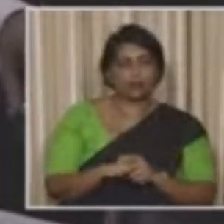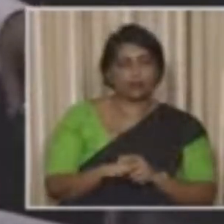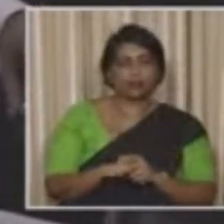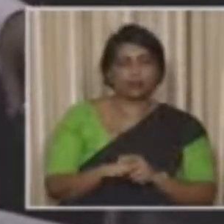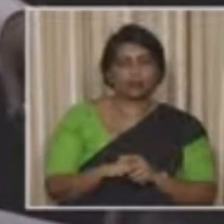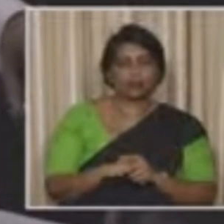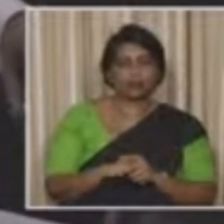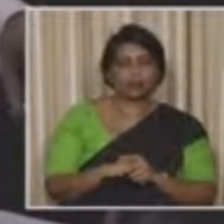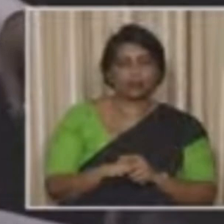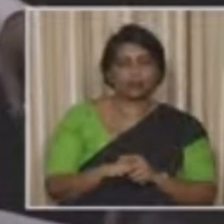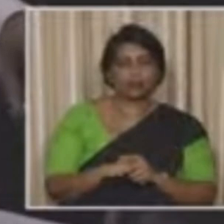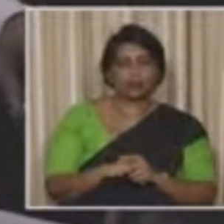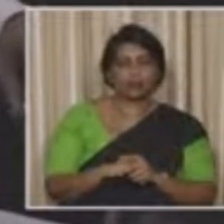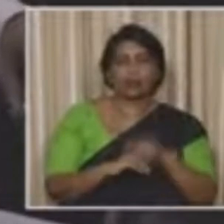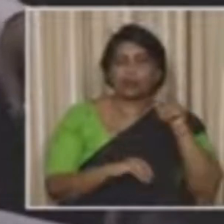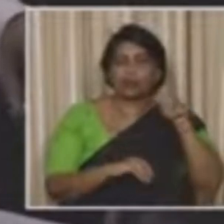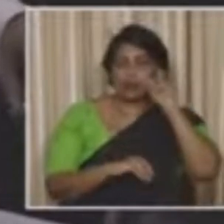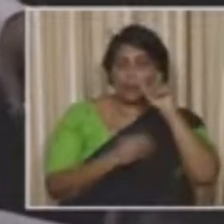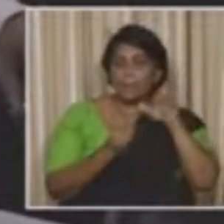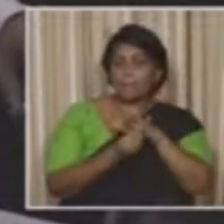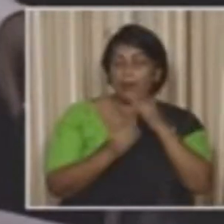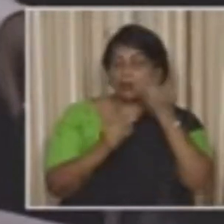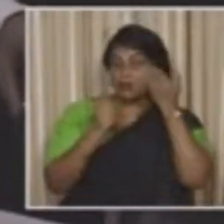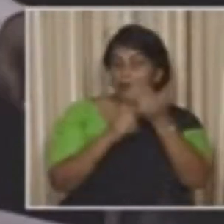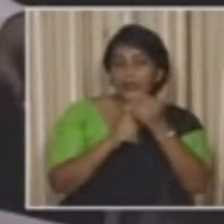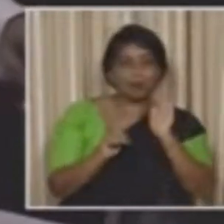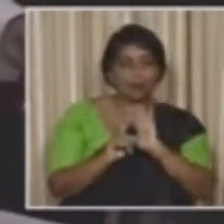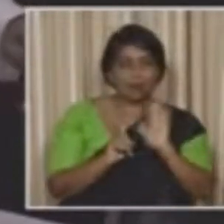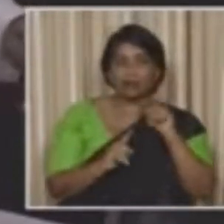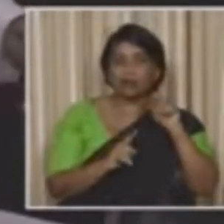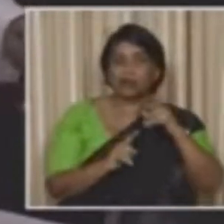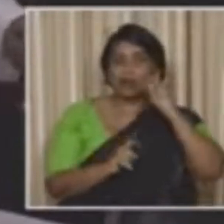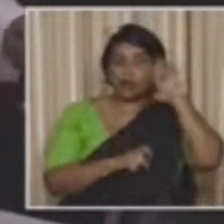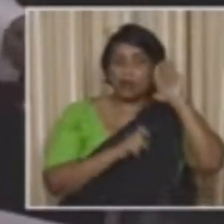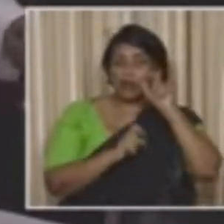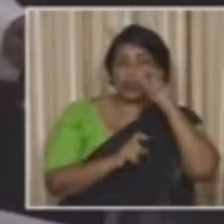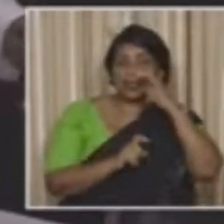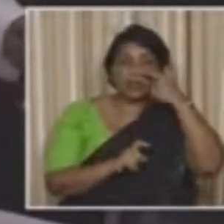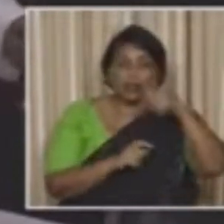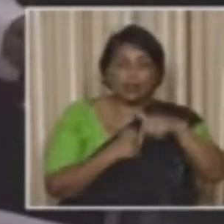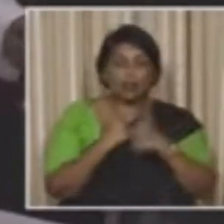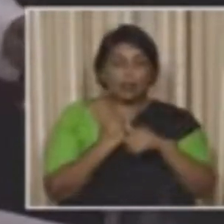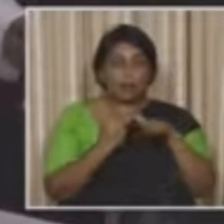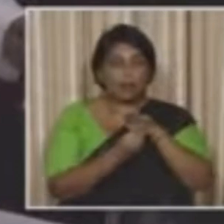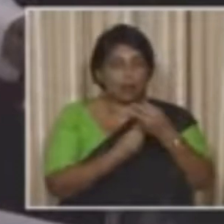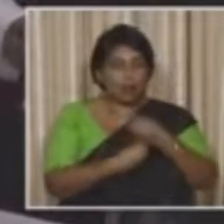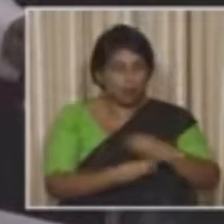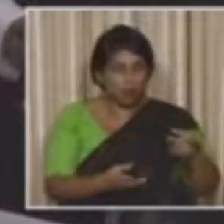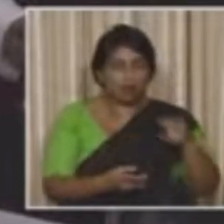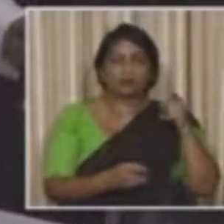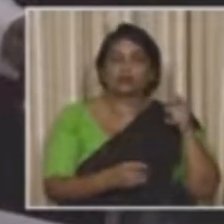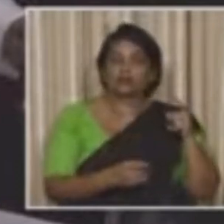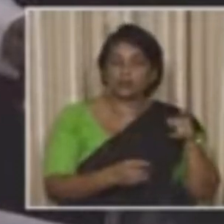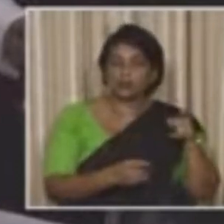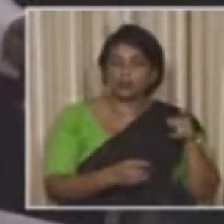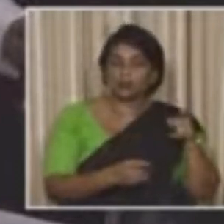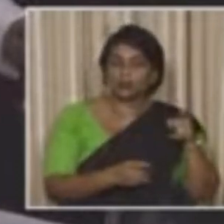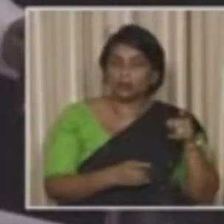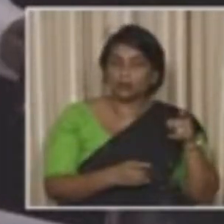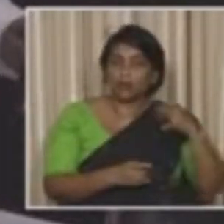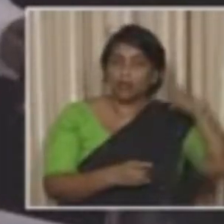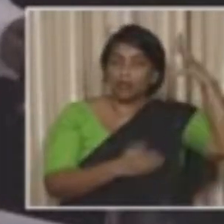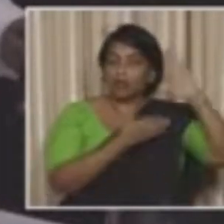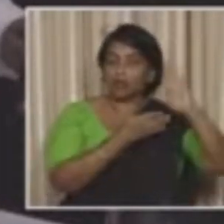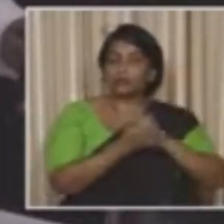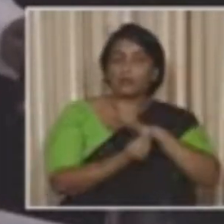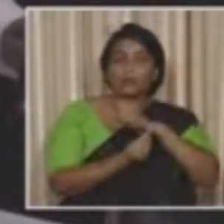කරනවා විනාඩිය මේක බලන්නේ පරිසර හැම විතරක් නෙමෙයි පුරවැසියන් බලන්නේ තෙල් වලින් හදනකොට පරිසර විනාශ වෙනවා මේ